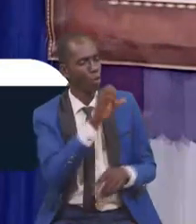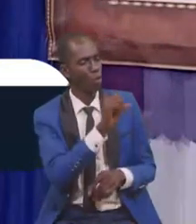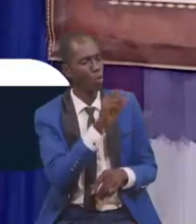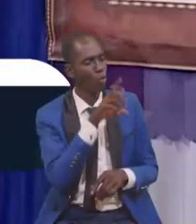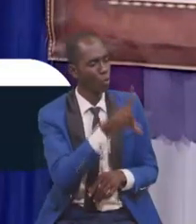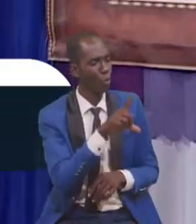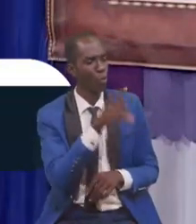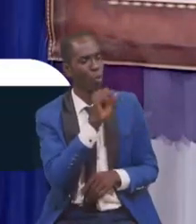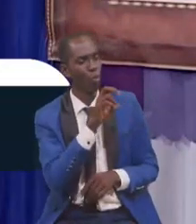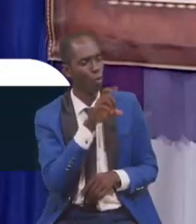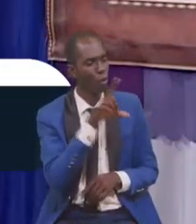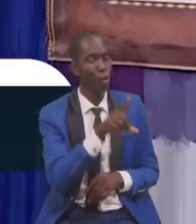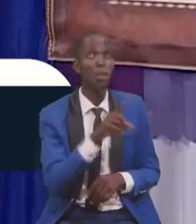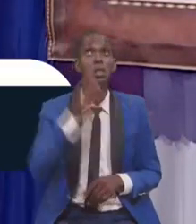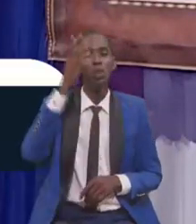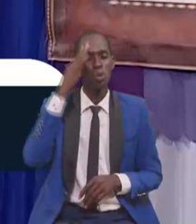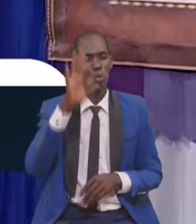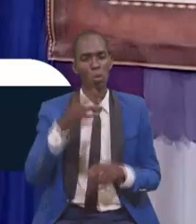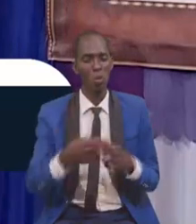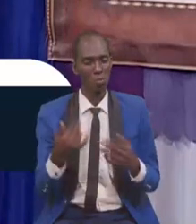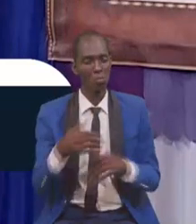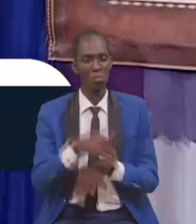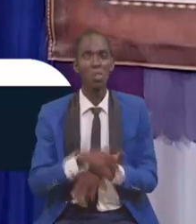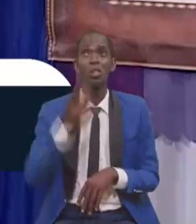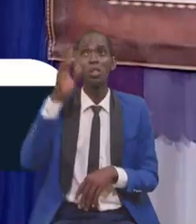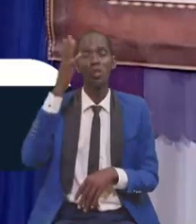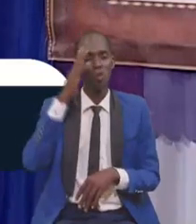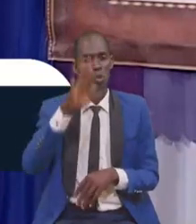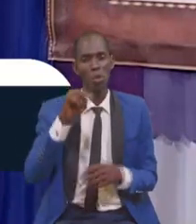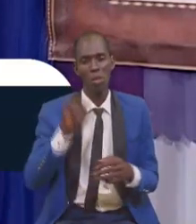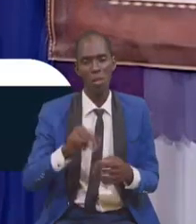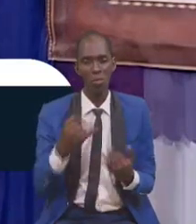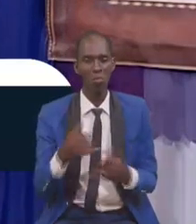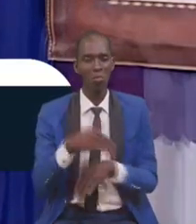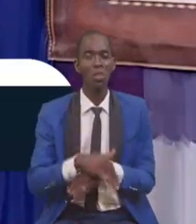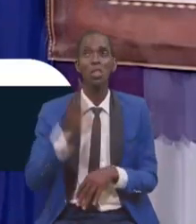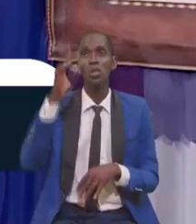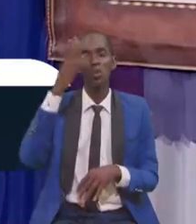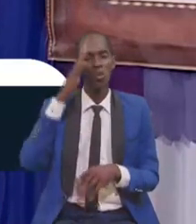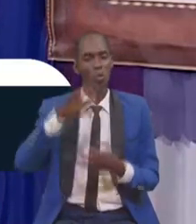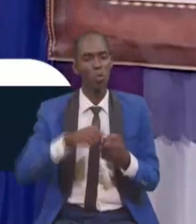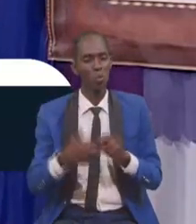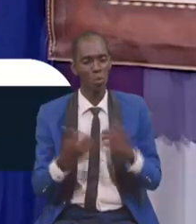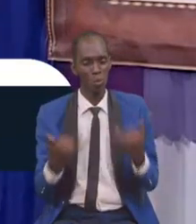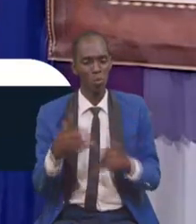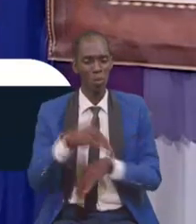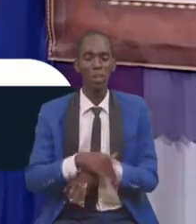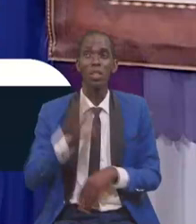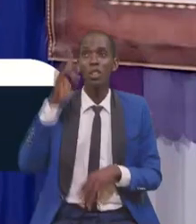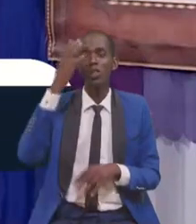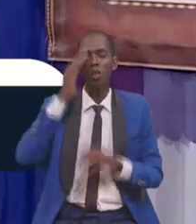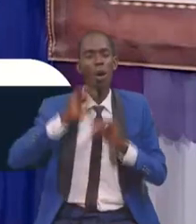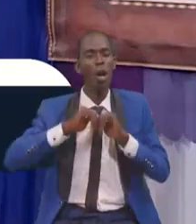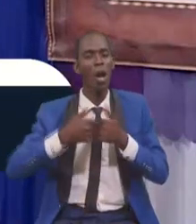Saul, il connaît votre nom ce soir, il connaît votre cœur ce soir, il connaît vos besoins ce soir, il connaît comment il va